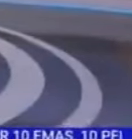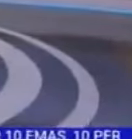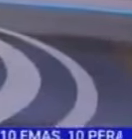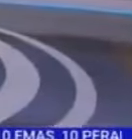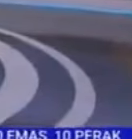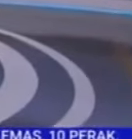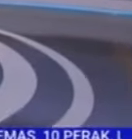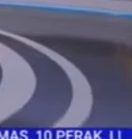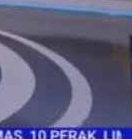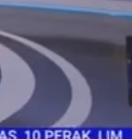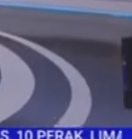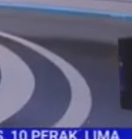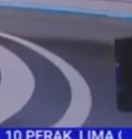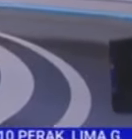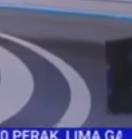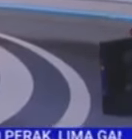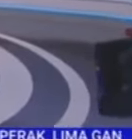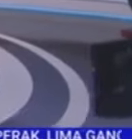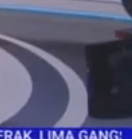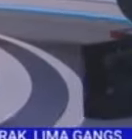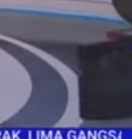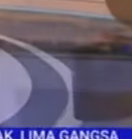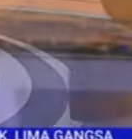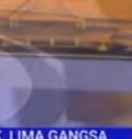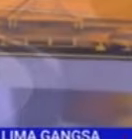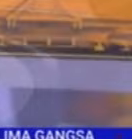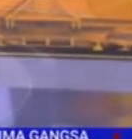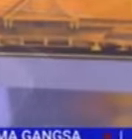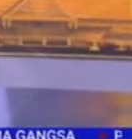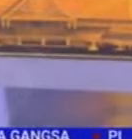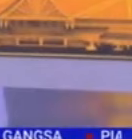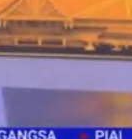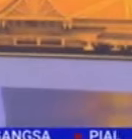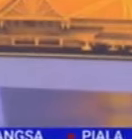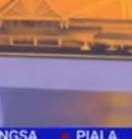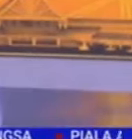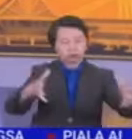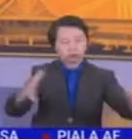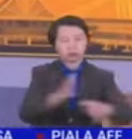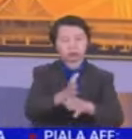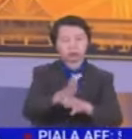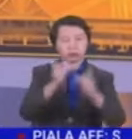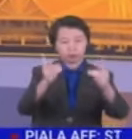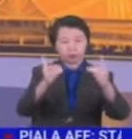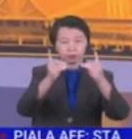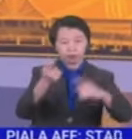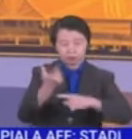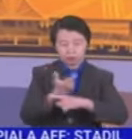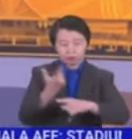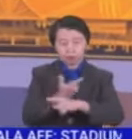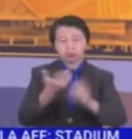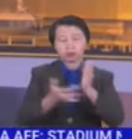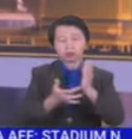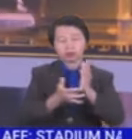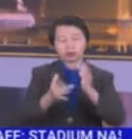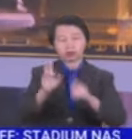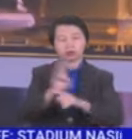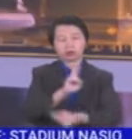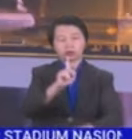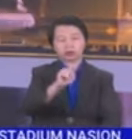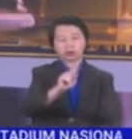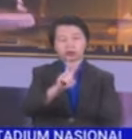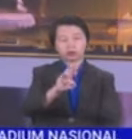Baik, kerjasama pihak industri amat diharapkan dalam usaha memperluas bidang pendidikan dan latihan teknikal dan